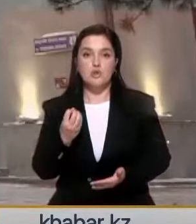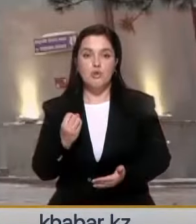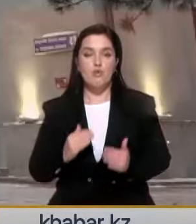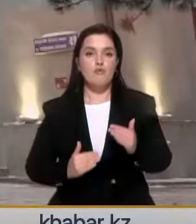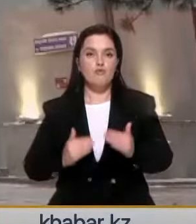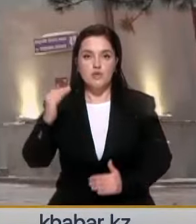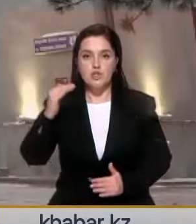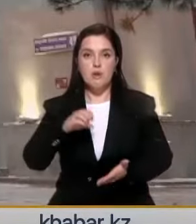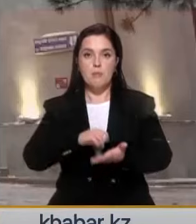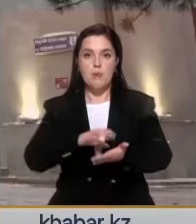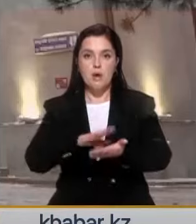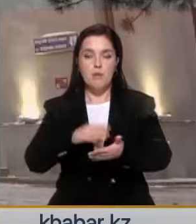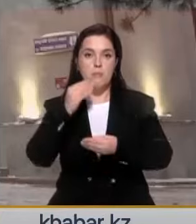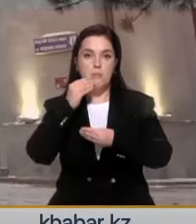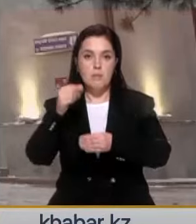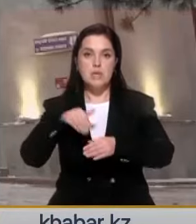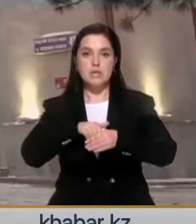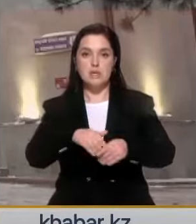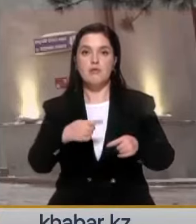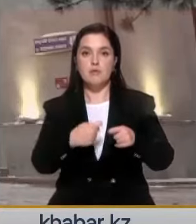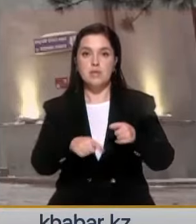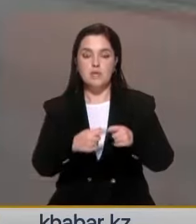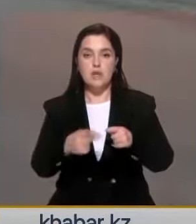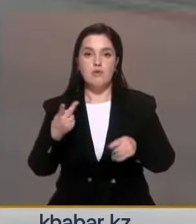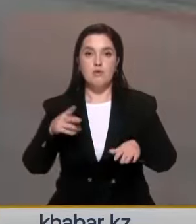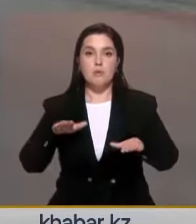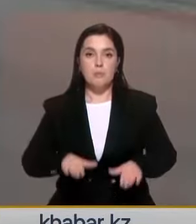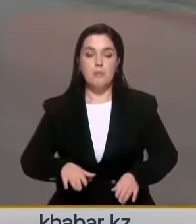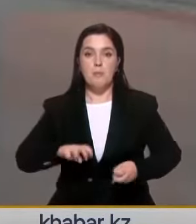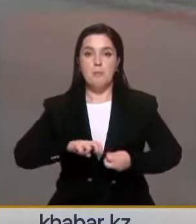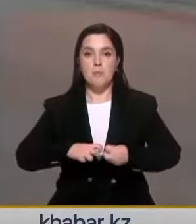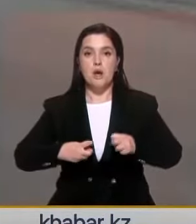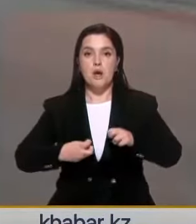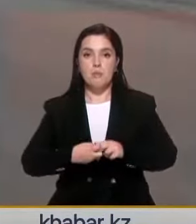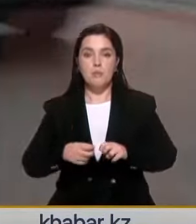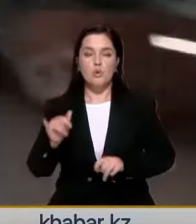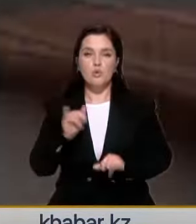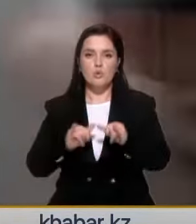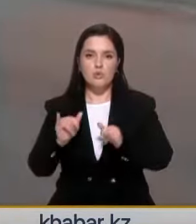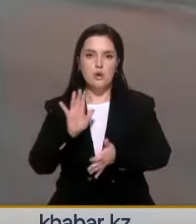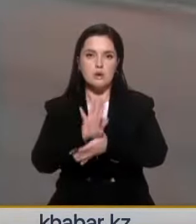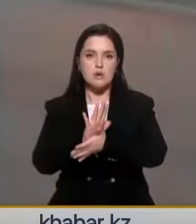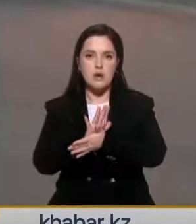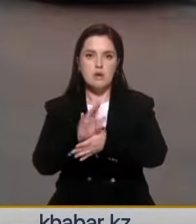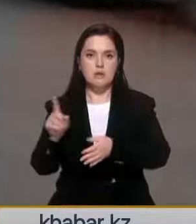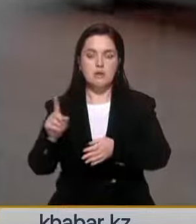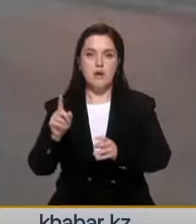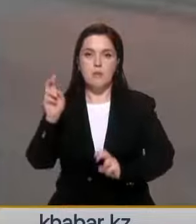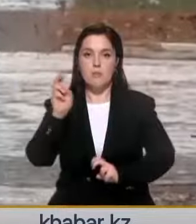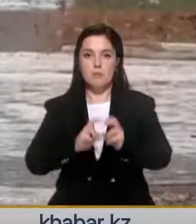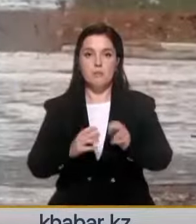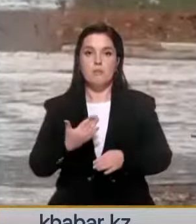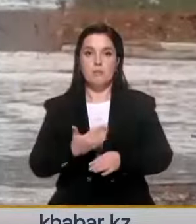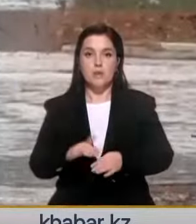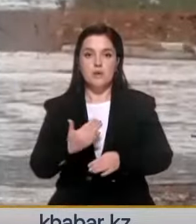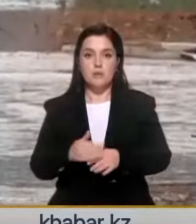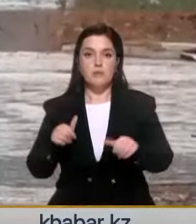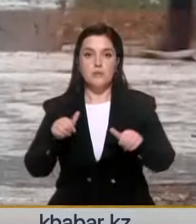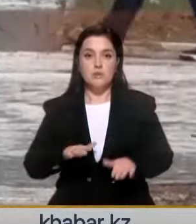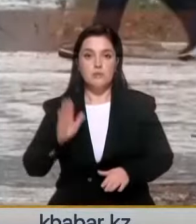ещё выше показатель по привлечению инвестиций в стране второе место проблемы в сфере утилизации отходов производства поэтапно будут решены -